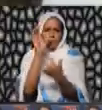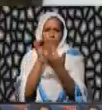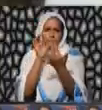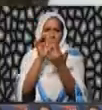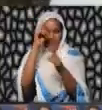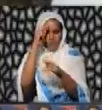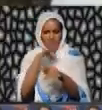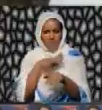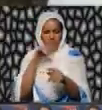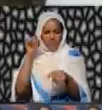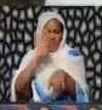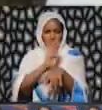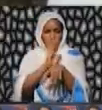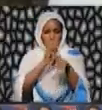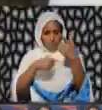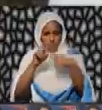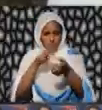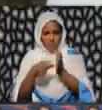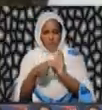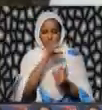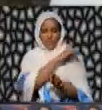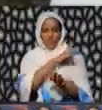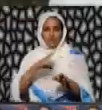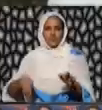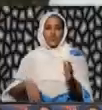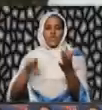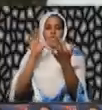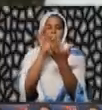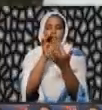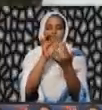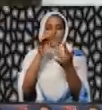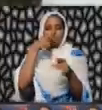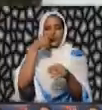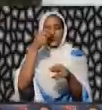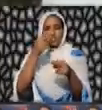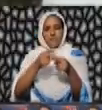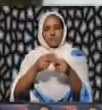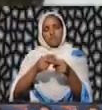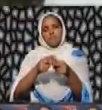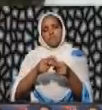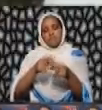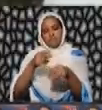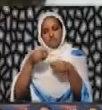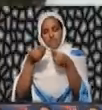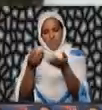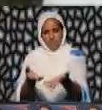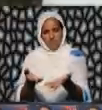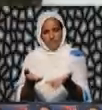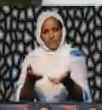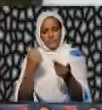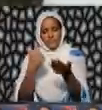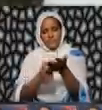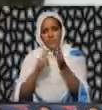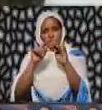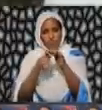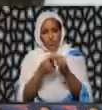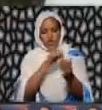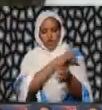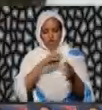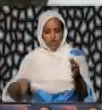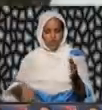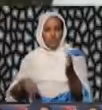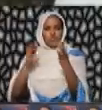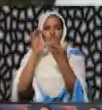ተመርጦ ወደዚህ መምጣት ማለት መመረጥ ነውና ክርስቶስ አረይዎ ብለው ብፁዕ አባታችን አቡነ እንባቆም አወጡለት። ከዛ ጀምሮ